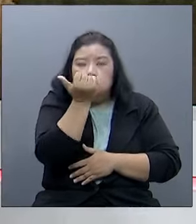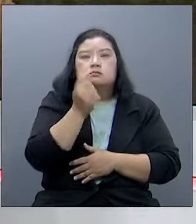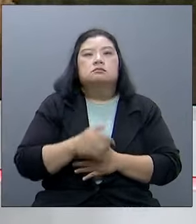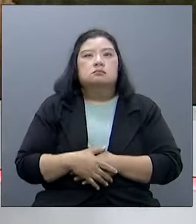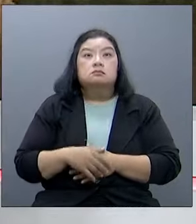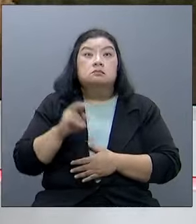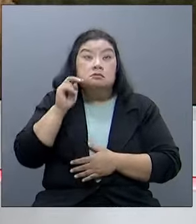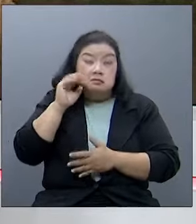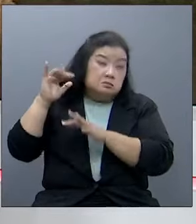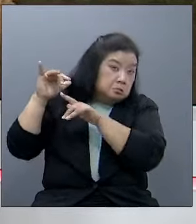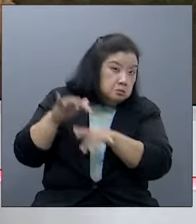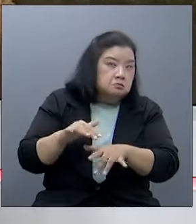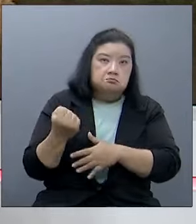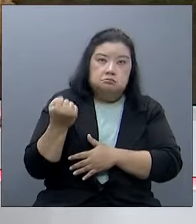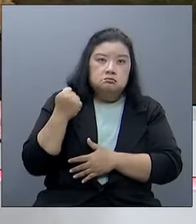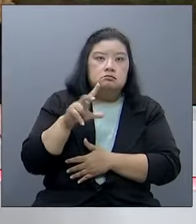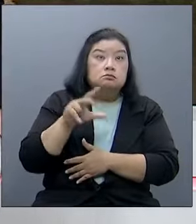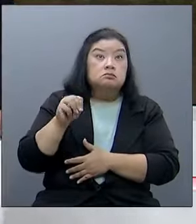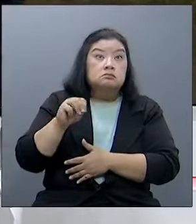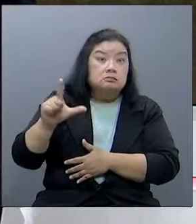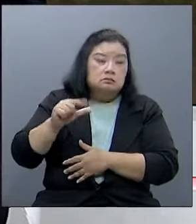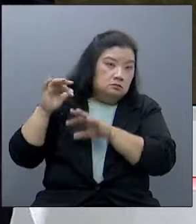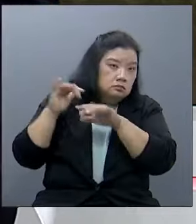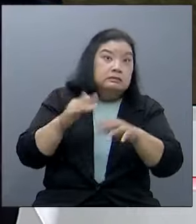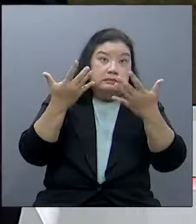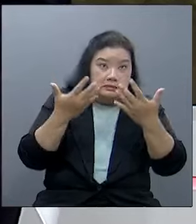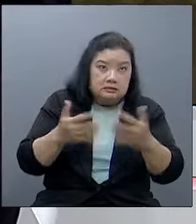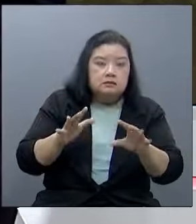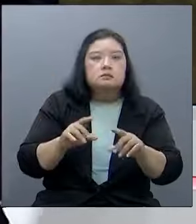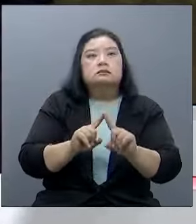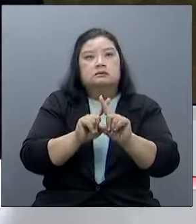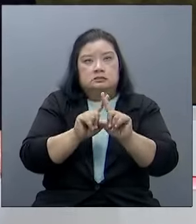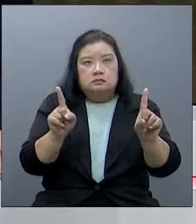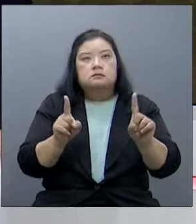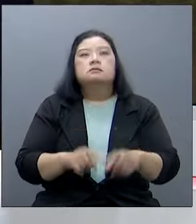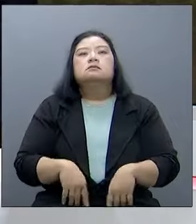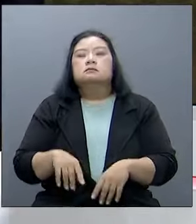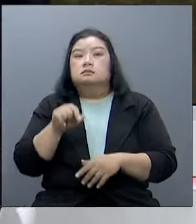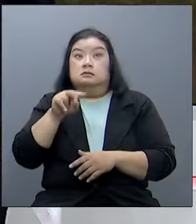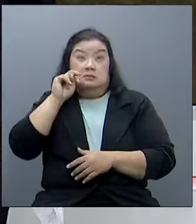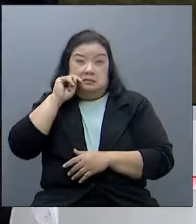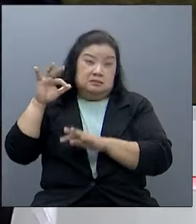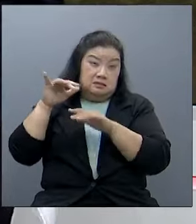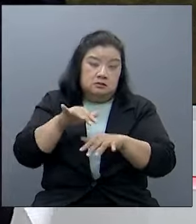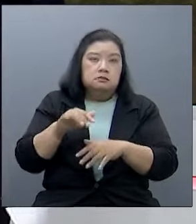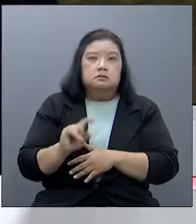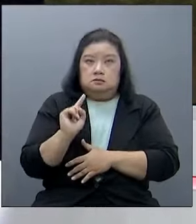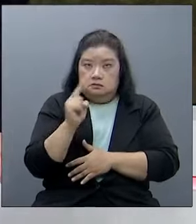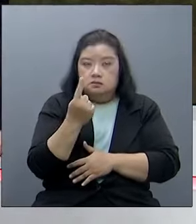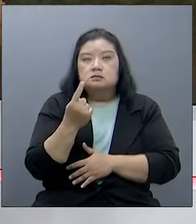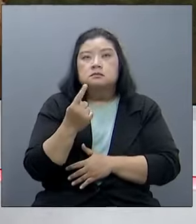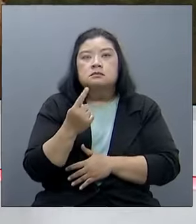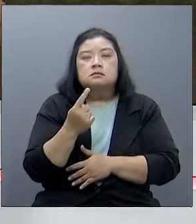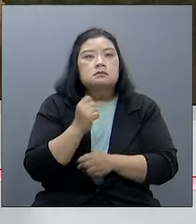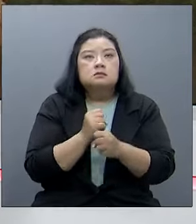อดน้ำใหญ่สุด 300 มันผ่านไปแล้วที่นี้สิงทจะทำให้เกิดขึ้นจากก้อนหมาย 350 ลานนก็คือ น